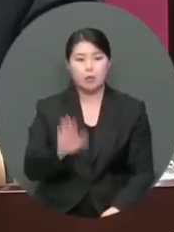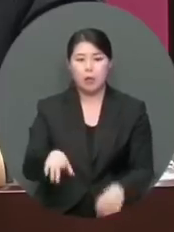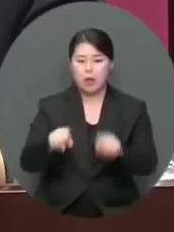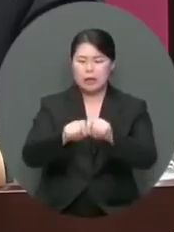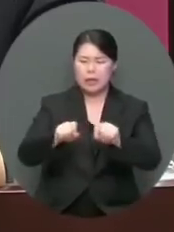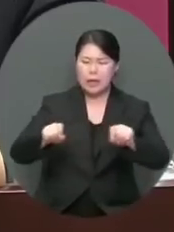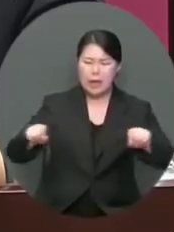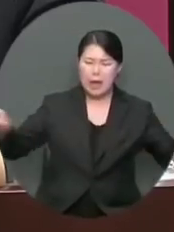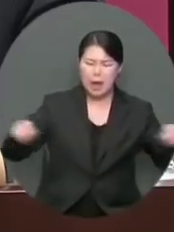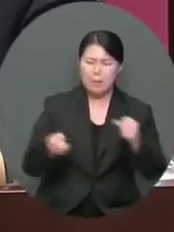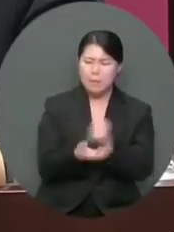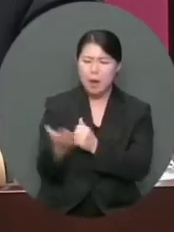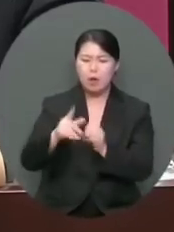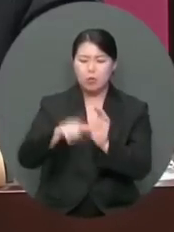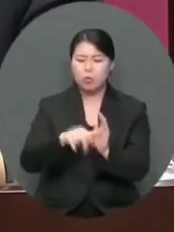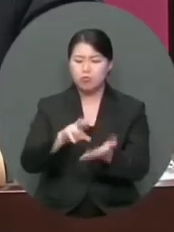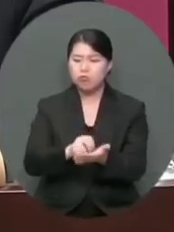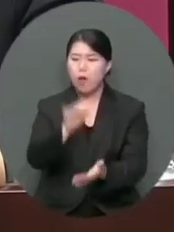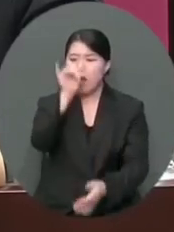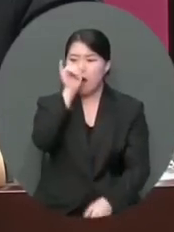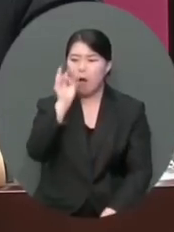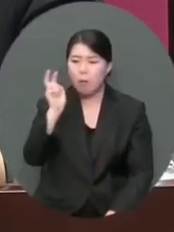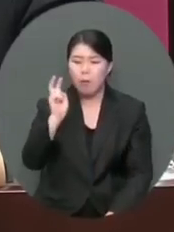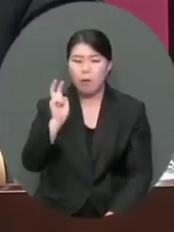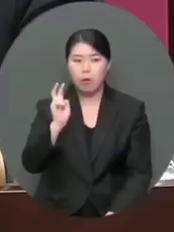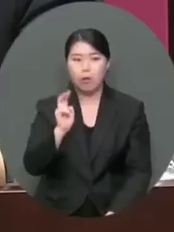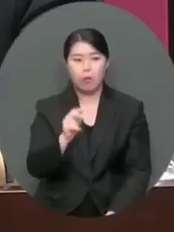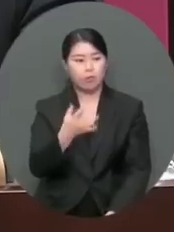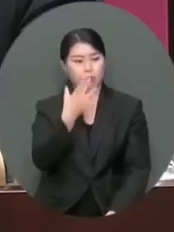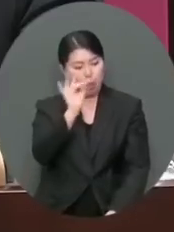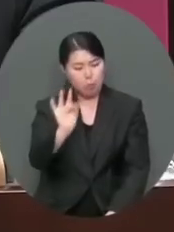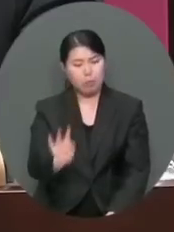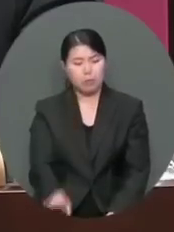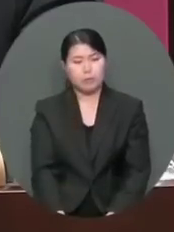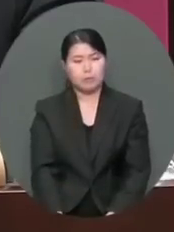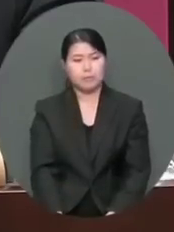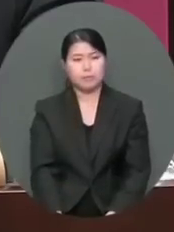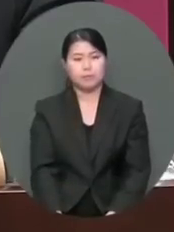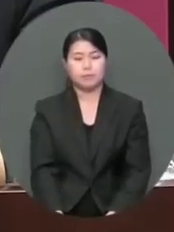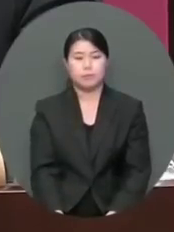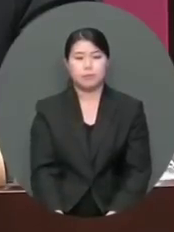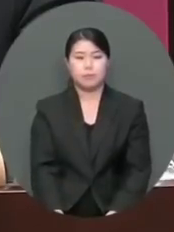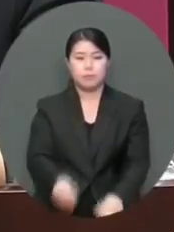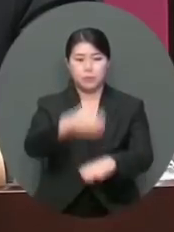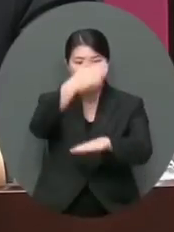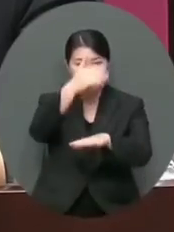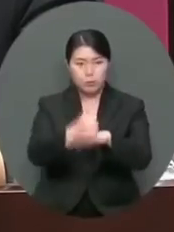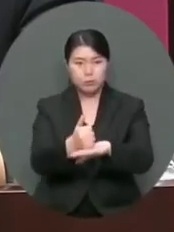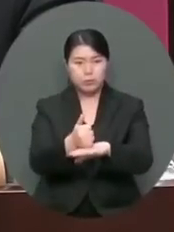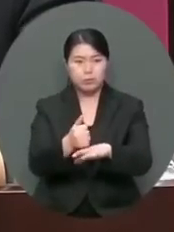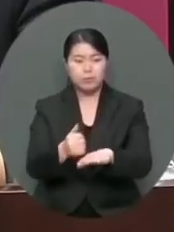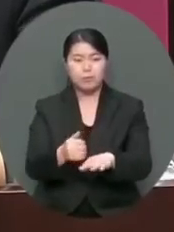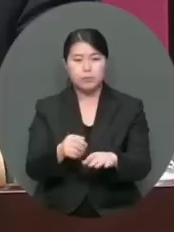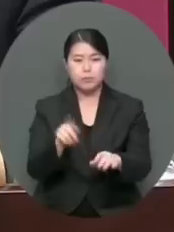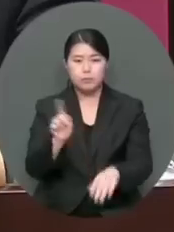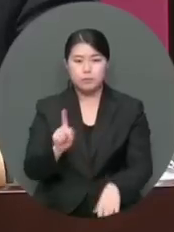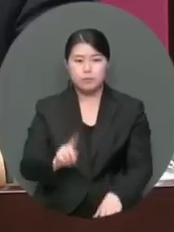장기적으로 피폭이 되면 문제가 있을 거 아니냐? 당연한 질문입니다. 그것은 결국 과학적으로는 뭐냐